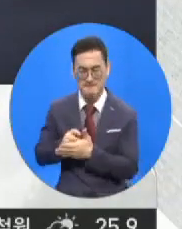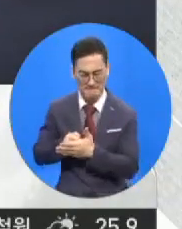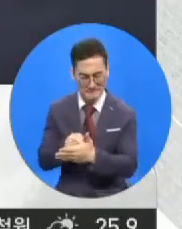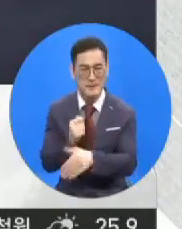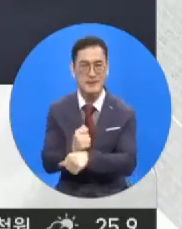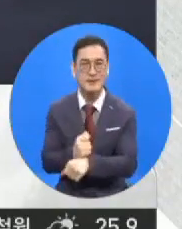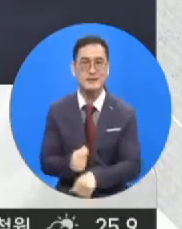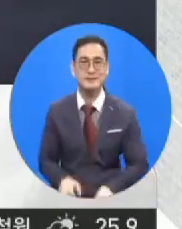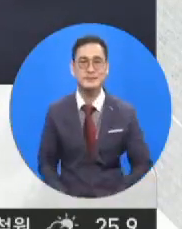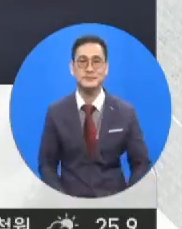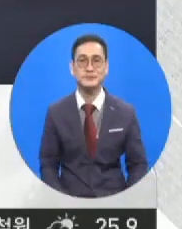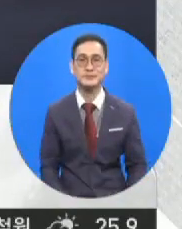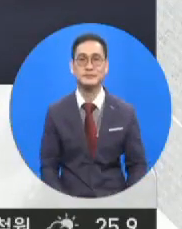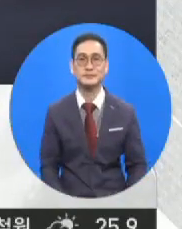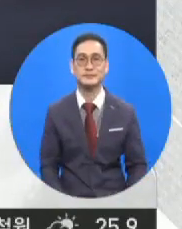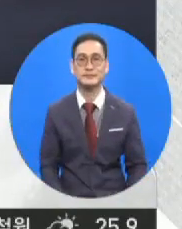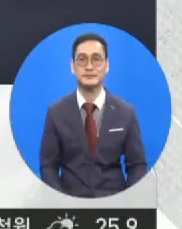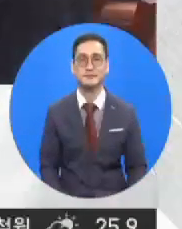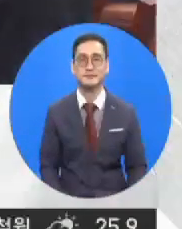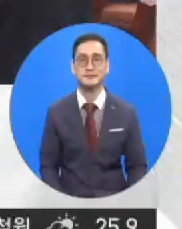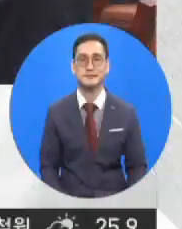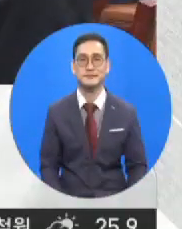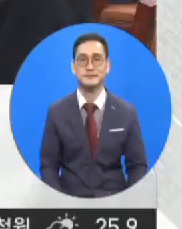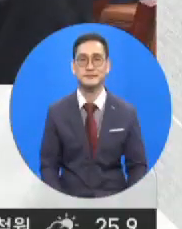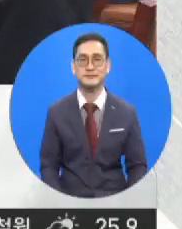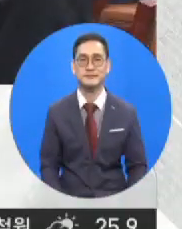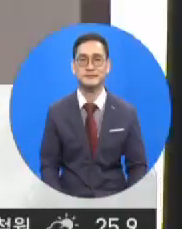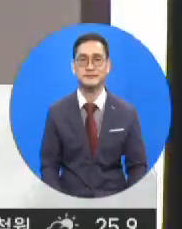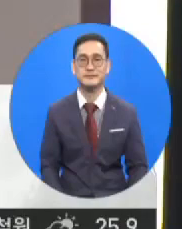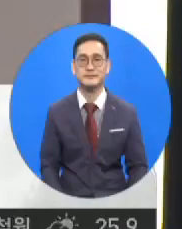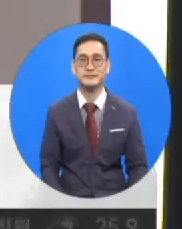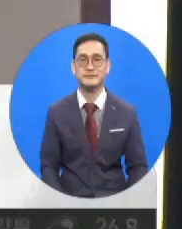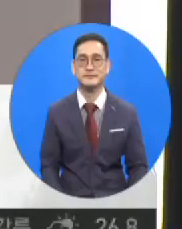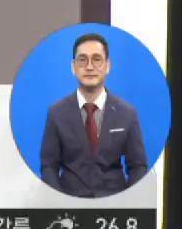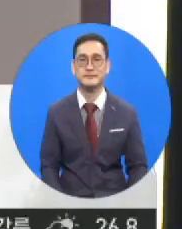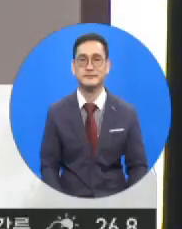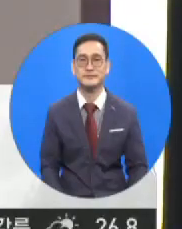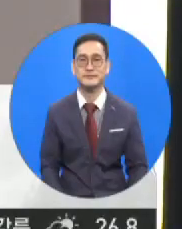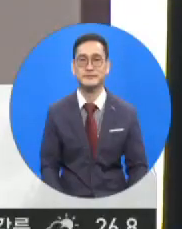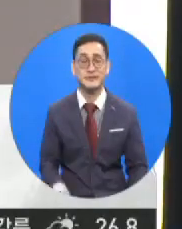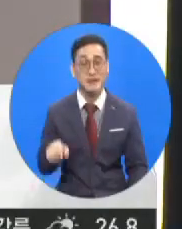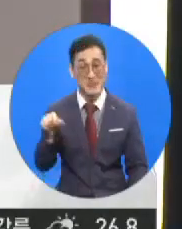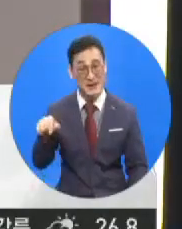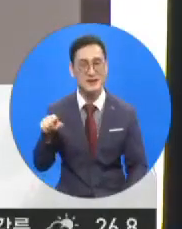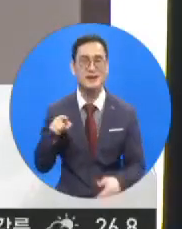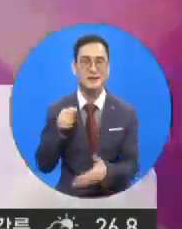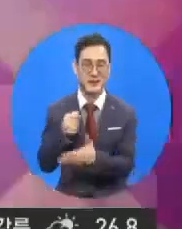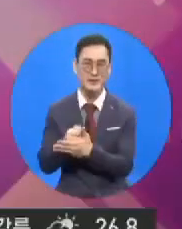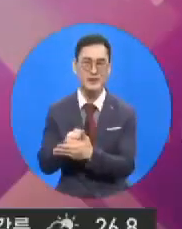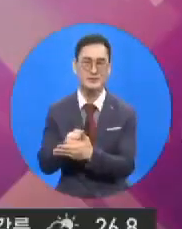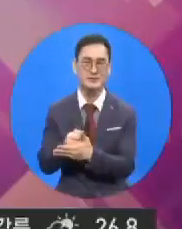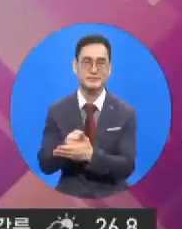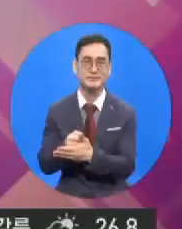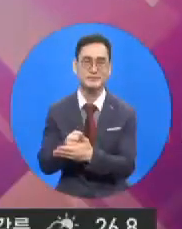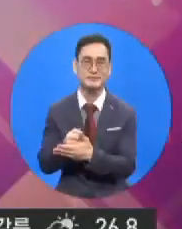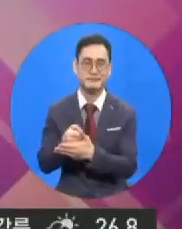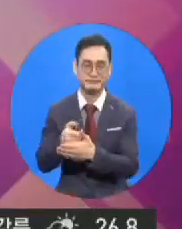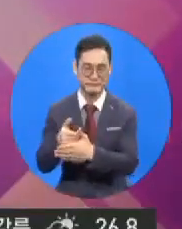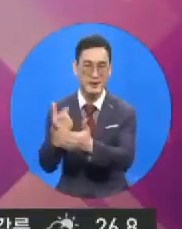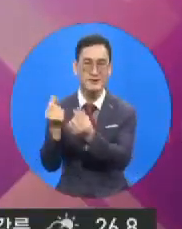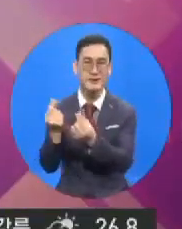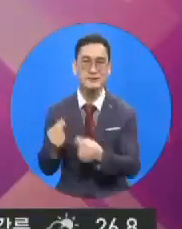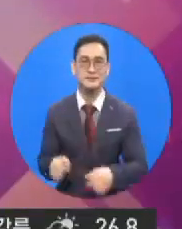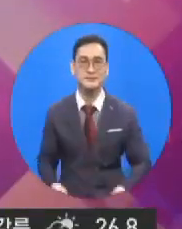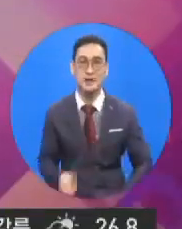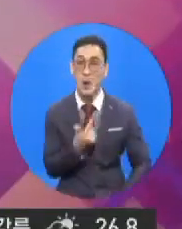있고 몇 명의 이제 보편적 지원을 하자는 쪽이 많이 있지만 제가 볼때큰 이미 대세는 기운이 아닌가 싶습니다. 그런가 하면 홍남기 경제부총리가 1인당 30만